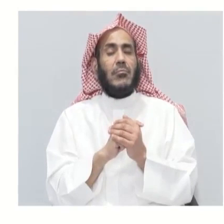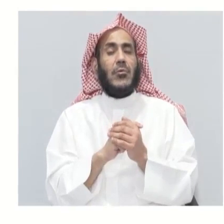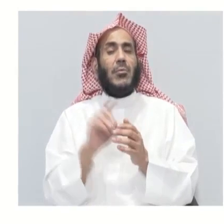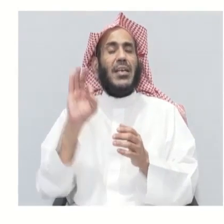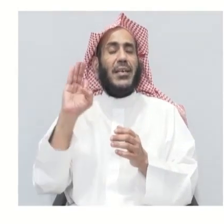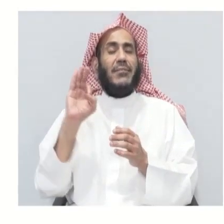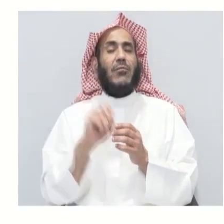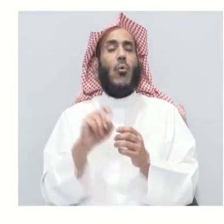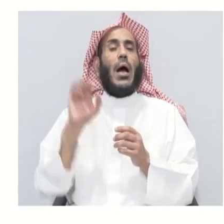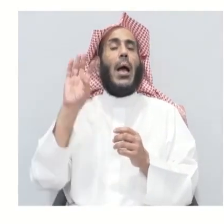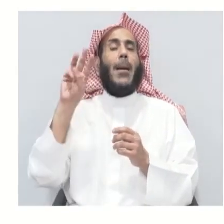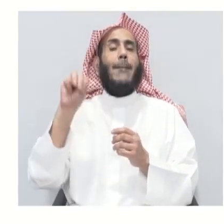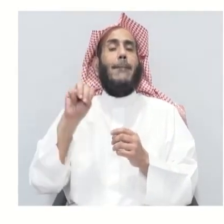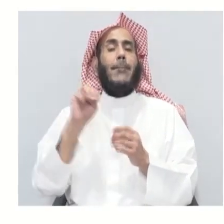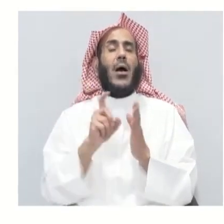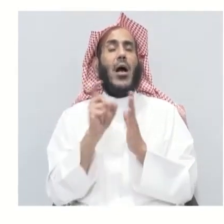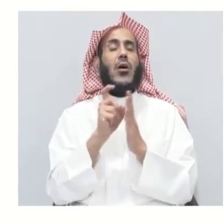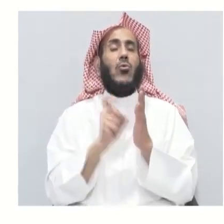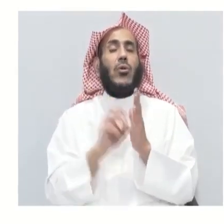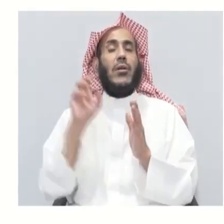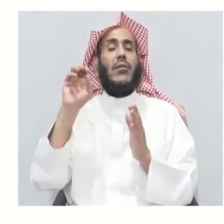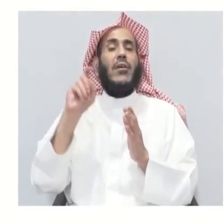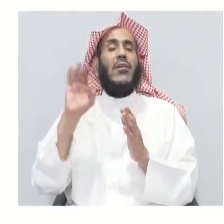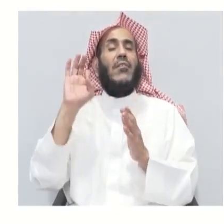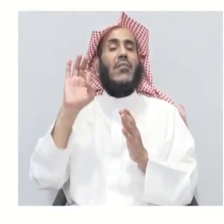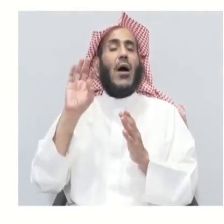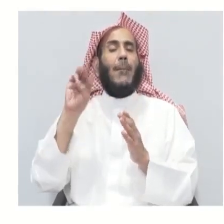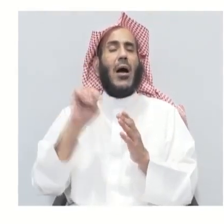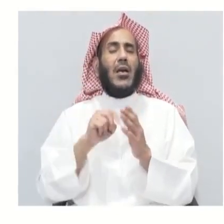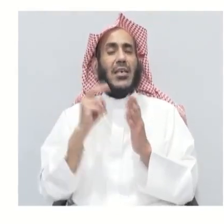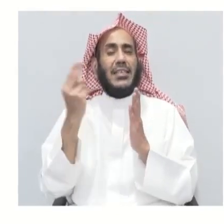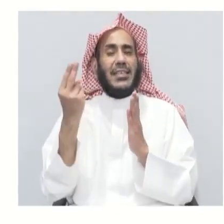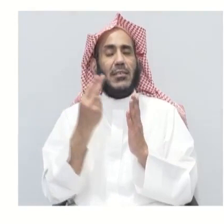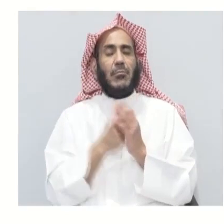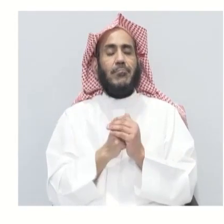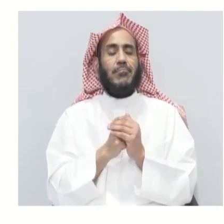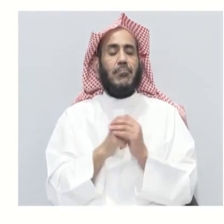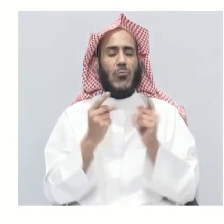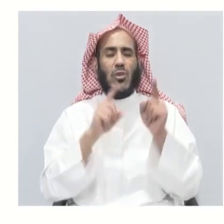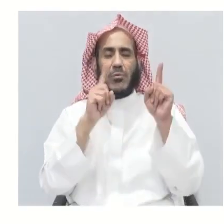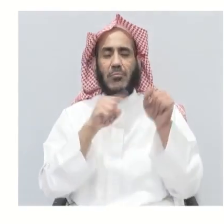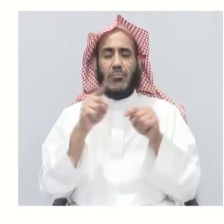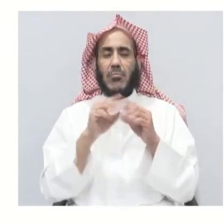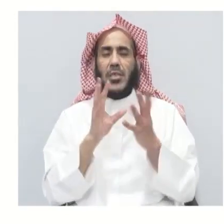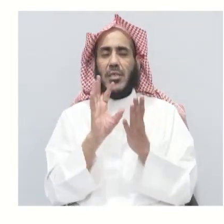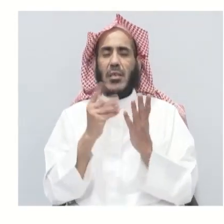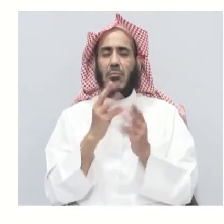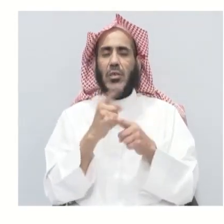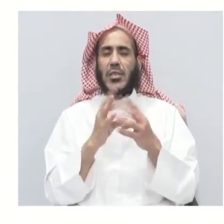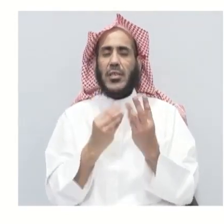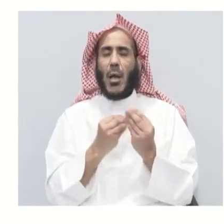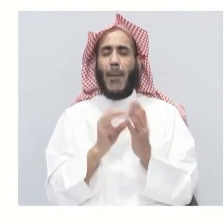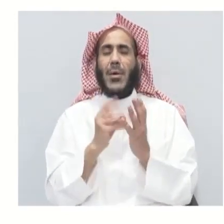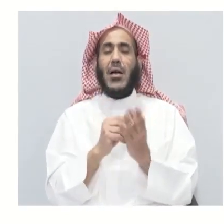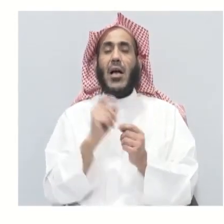اف وام اللي هو قانون فما ومعطي رسمه فمعناه انني ساقوم بحساب الاف من